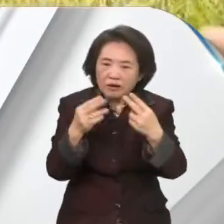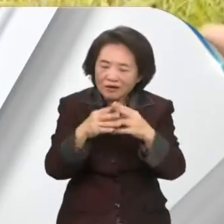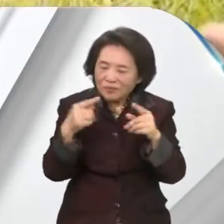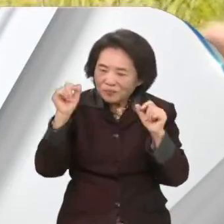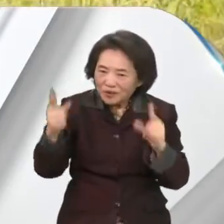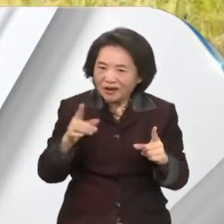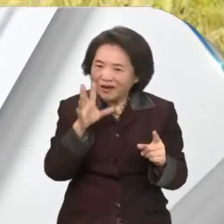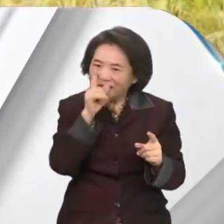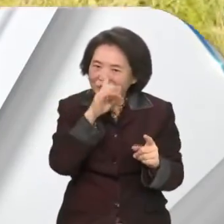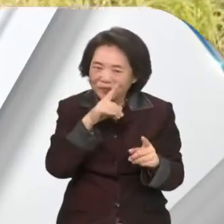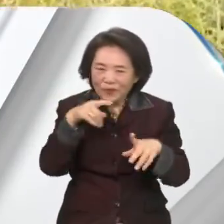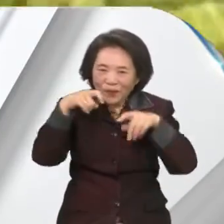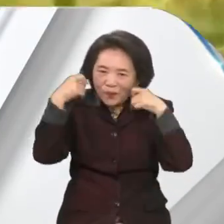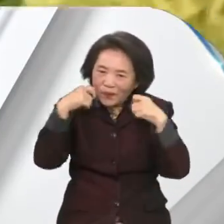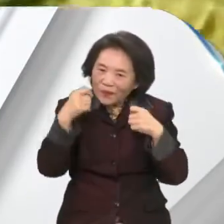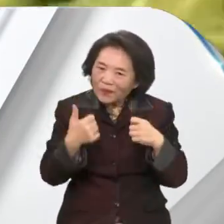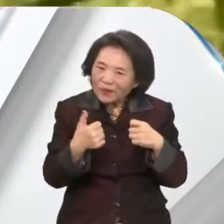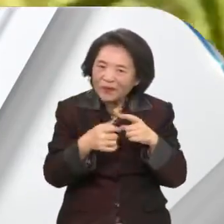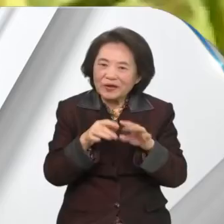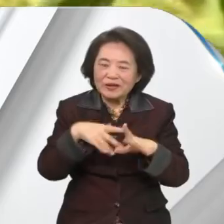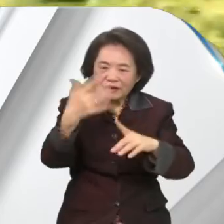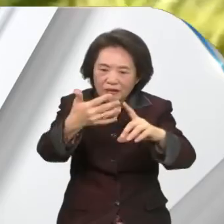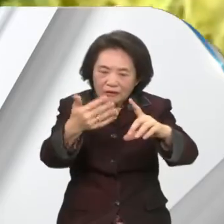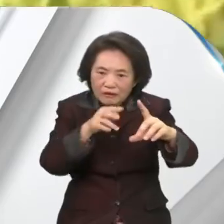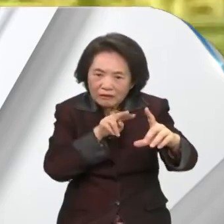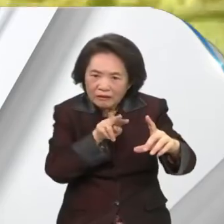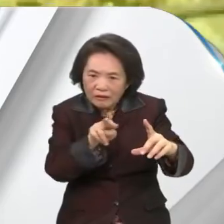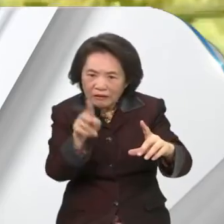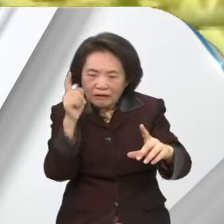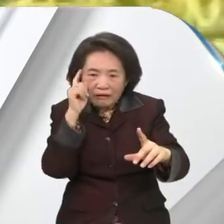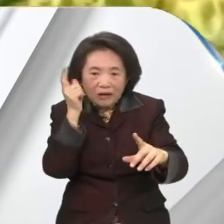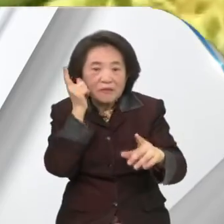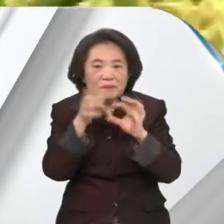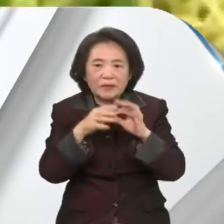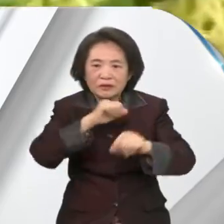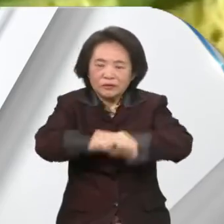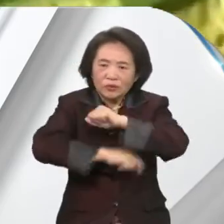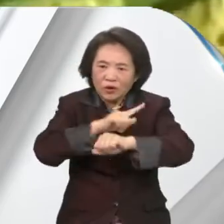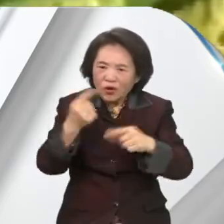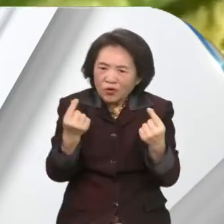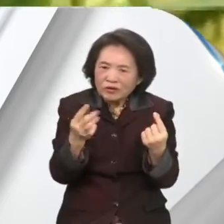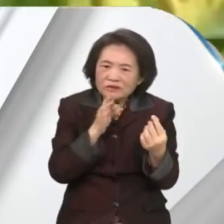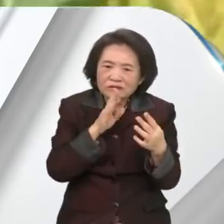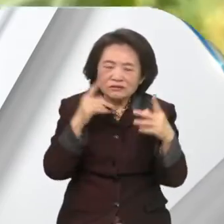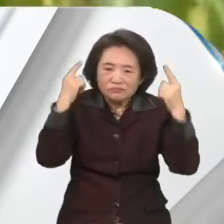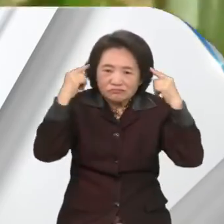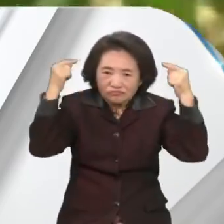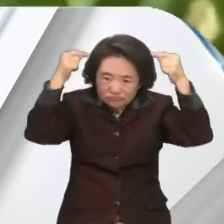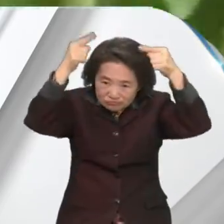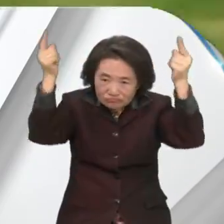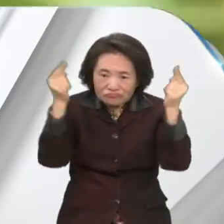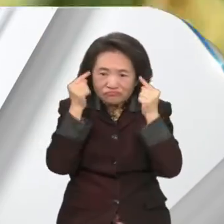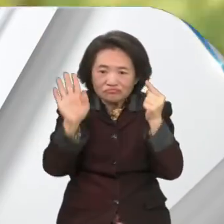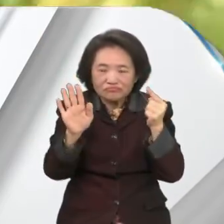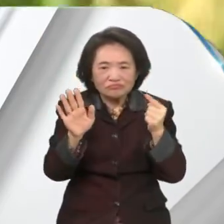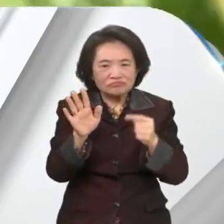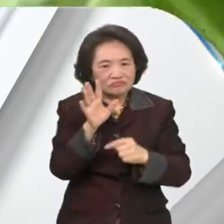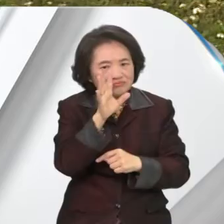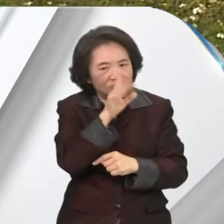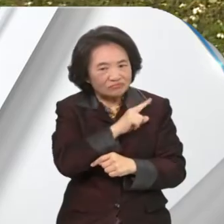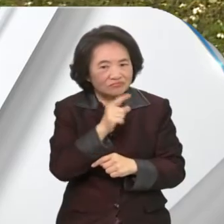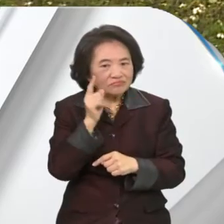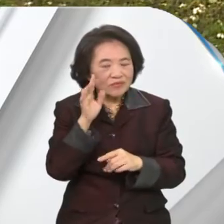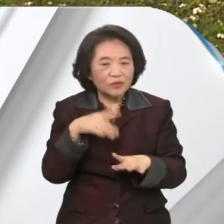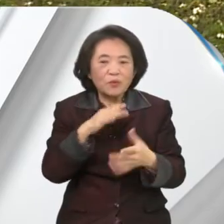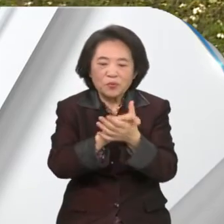客，吃到有条意外。各对样片看下呐，两只动物当场有一对奄奄的义工。 我给传